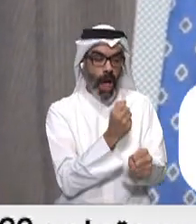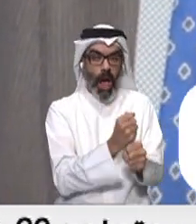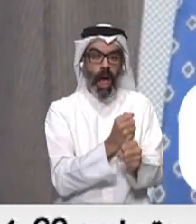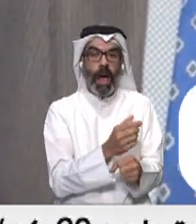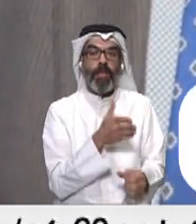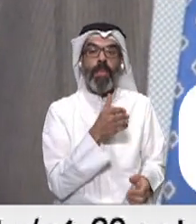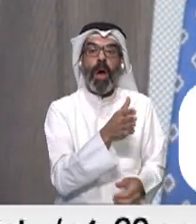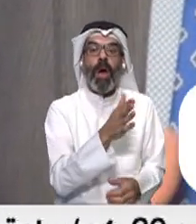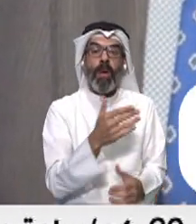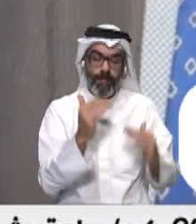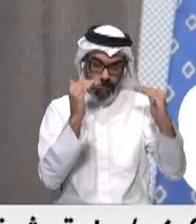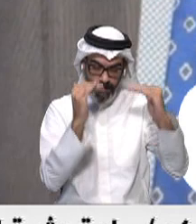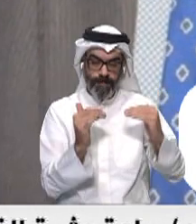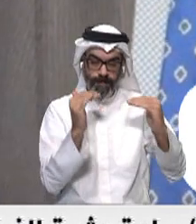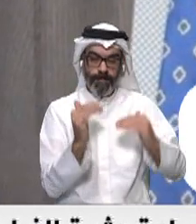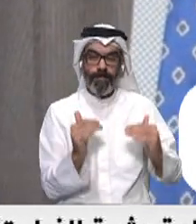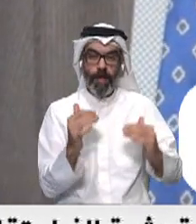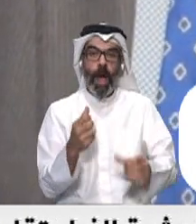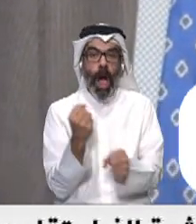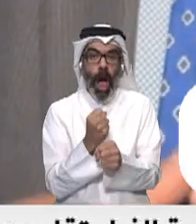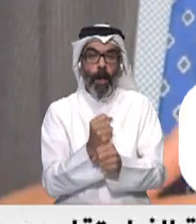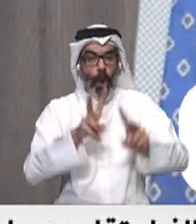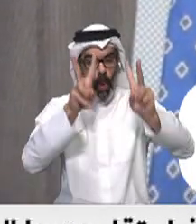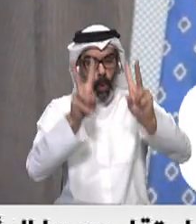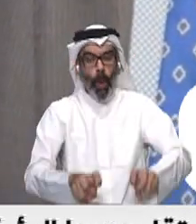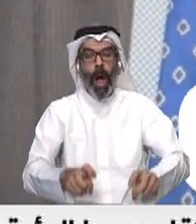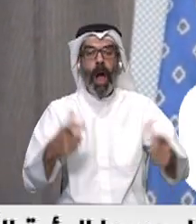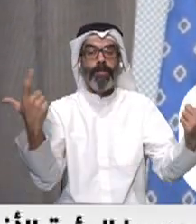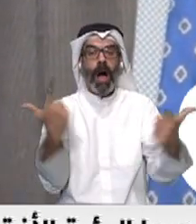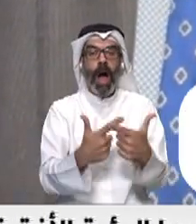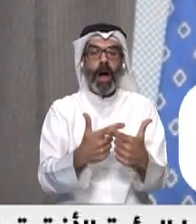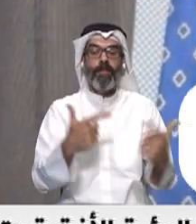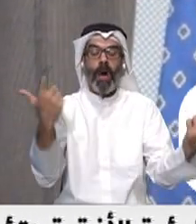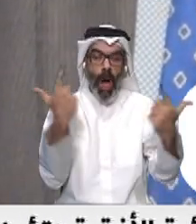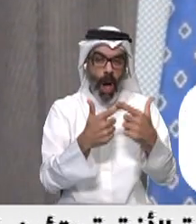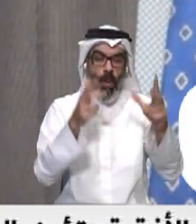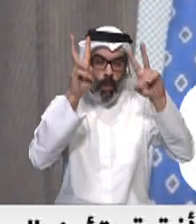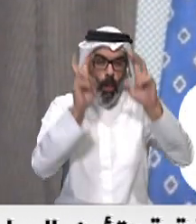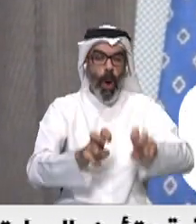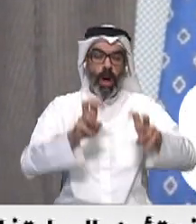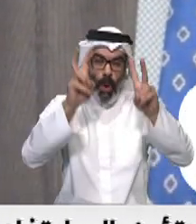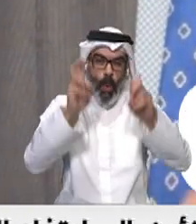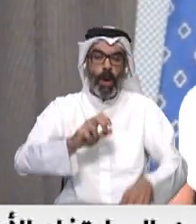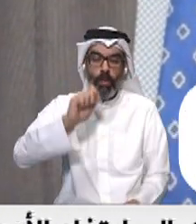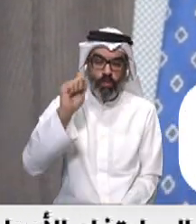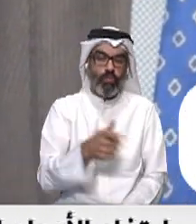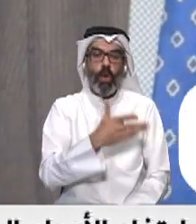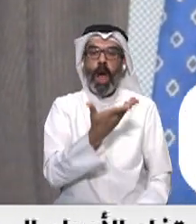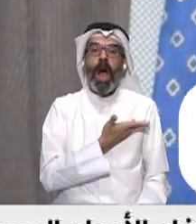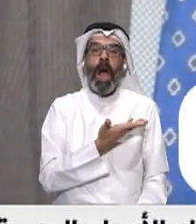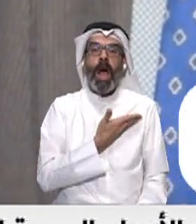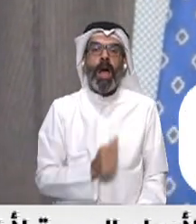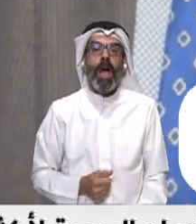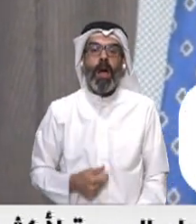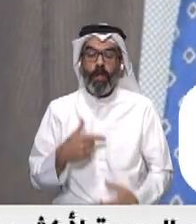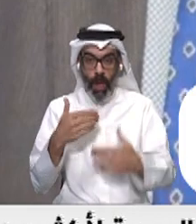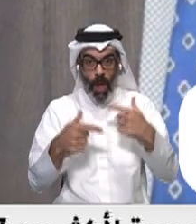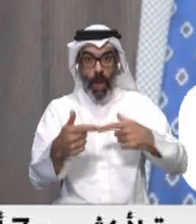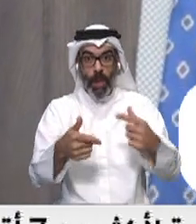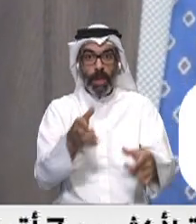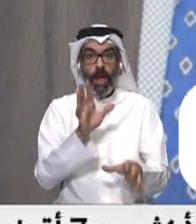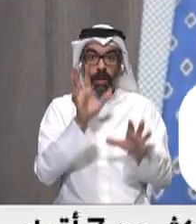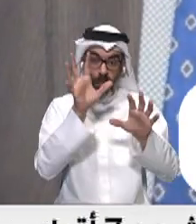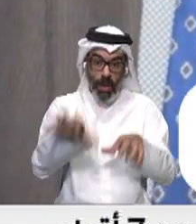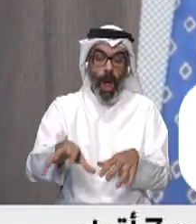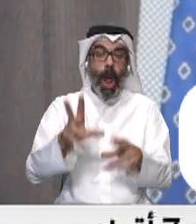التصعيد والتوتر والعمل على وقف الحر ووقف اطلاق النار بشكل فوري في قطاع غزه وكذلك في وكذلك